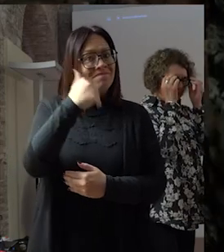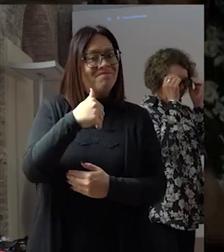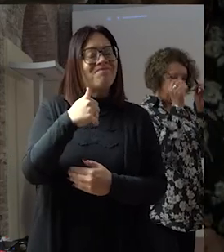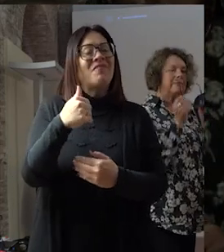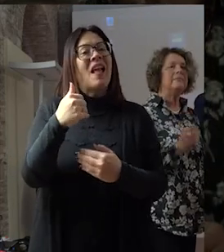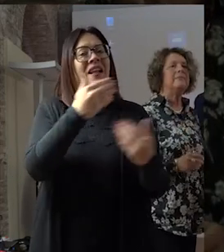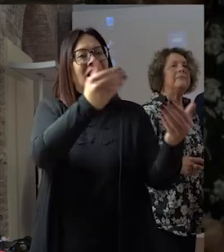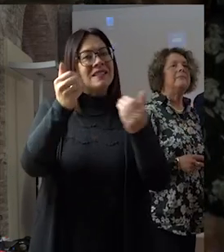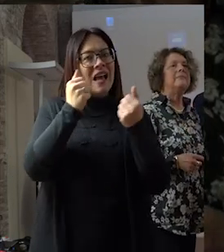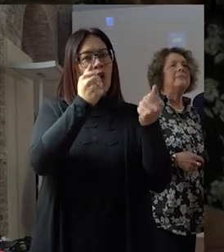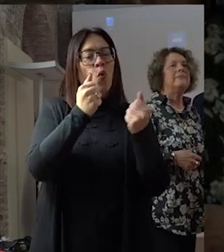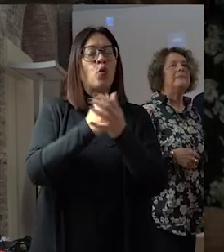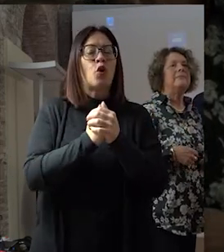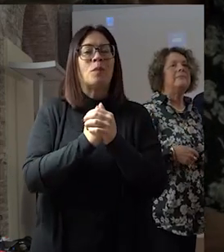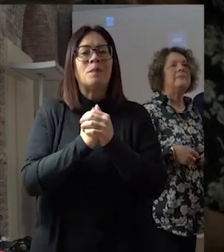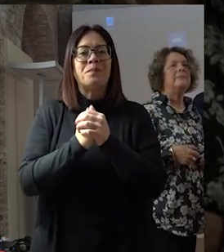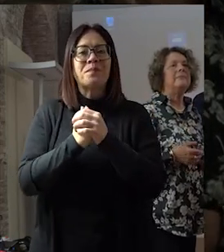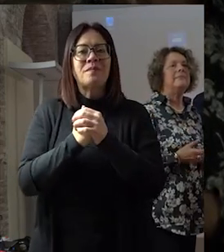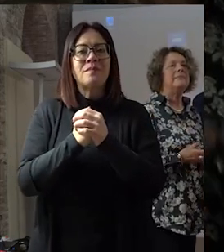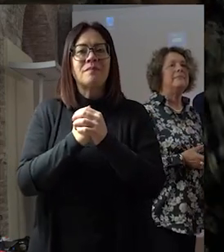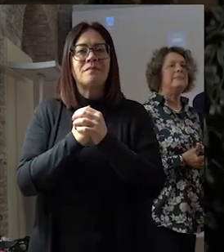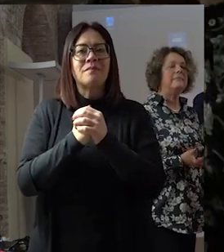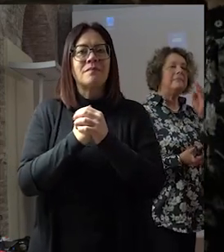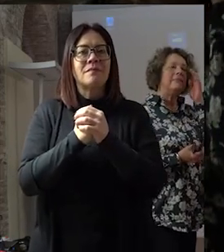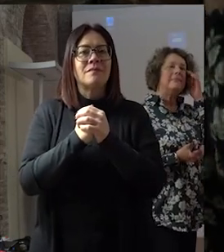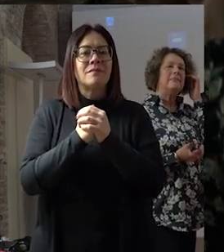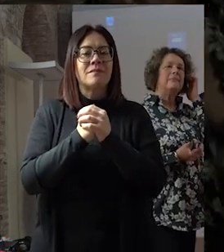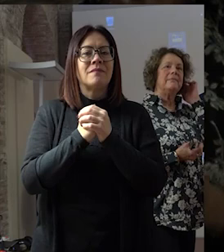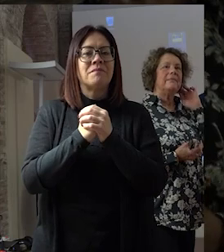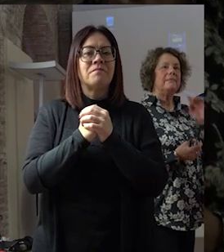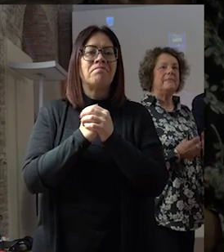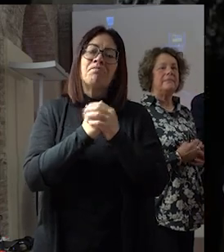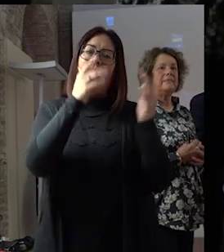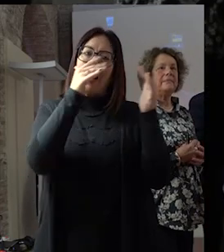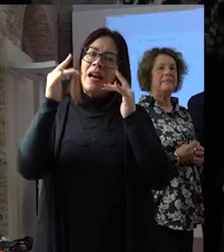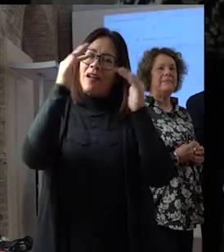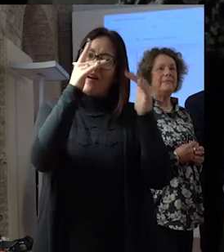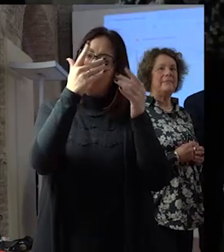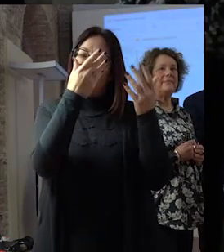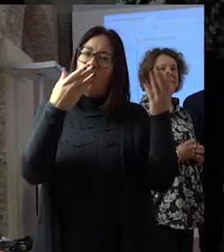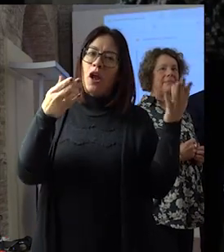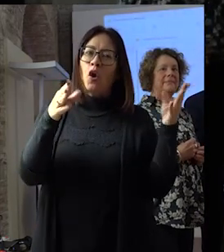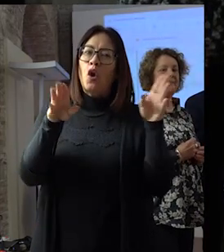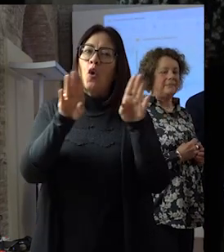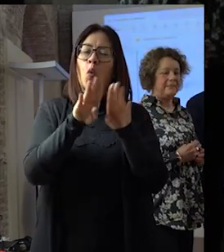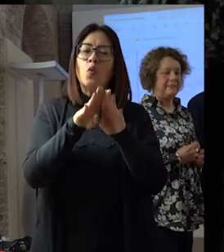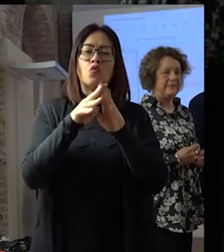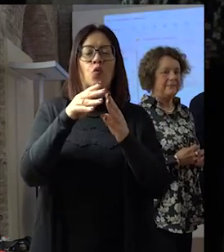dare un saluto e magari anche a una riflessione conclusiva di questa